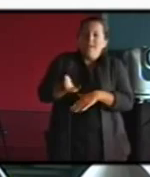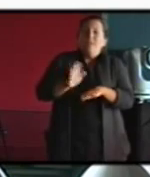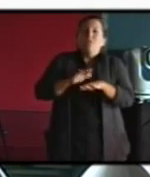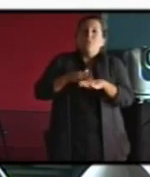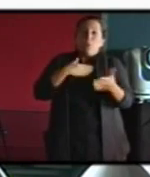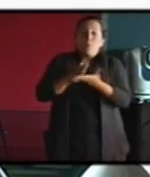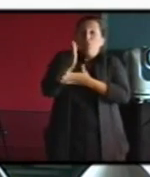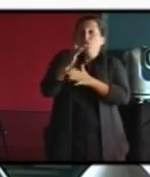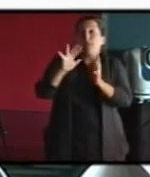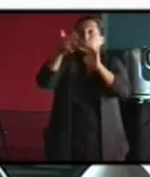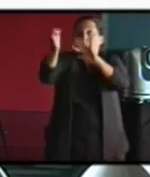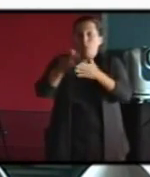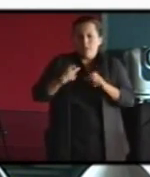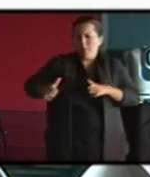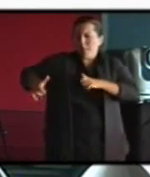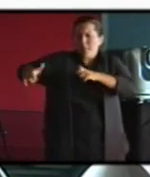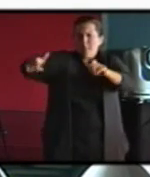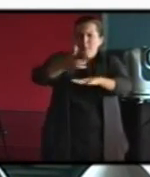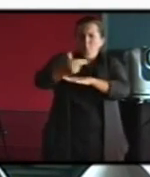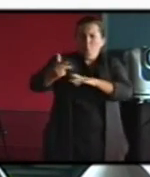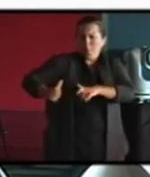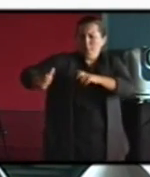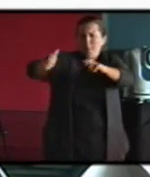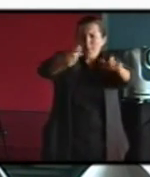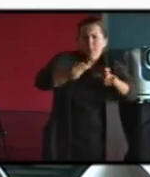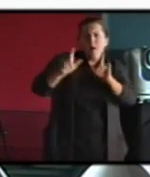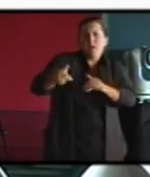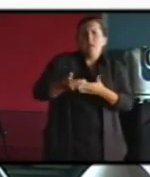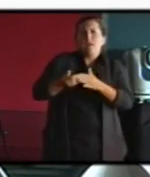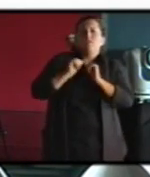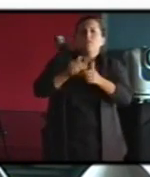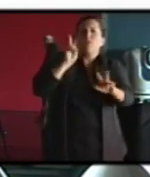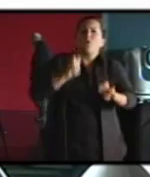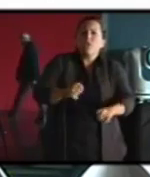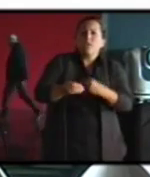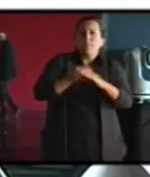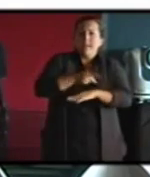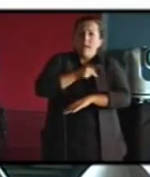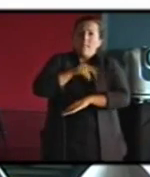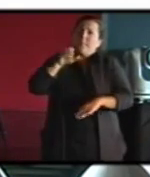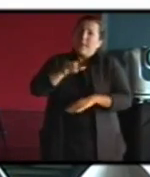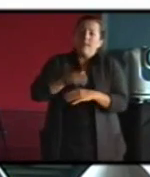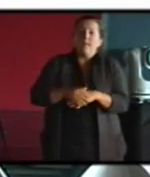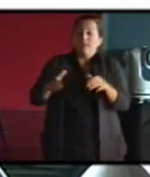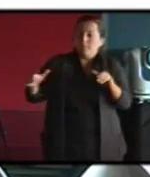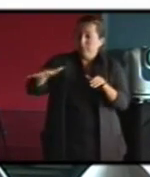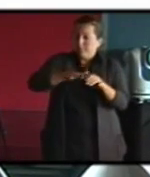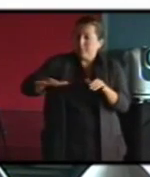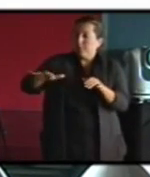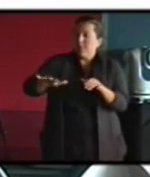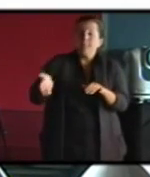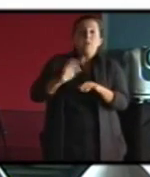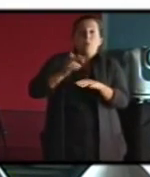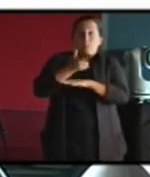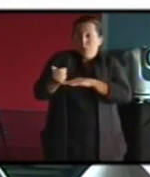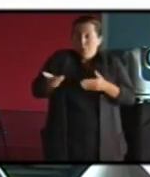Donc là, un campus de bureaux lié notamment à la recherche médicale. Et aujourd'hui, cet ensemble de